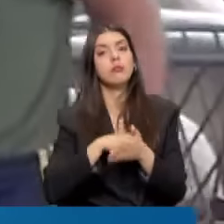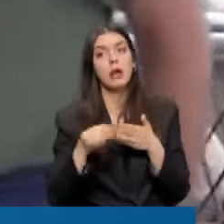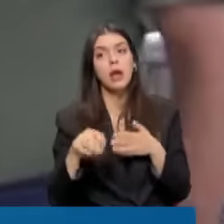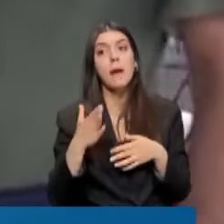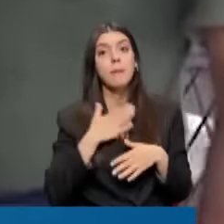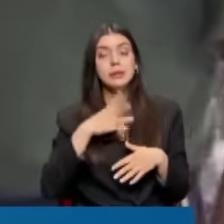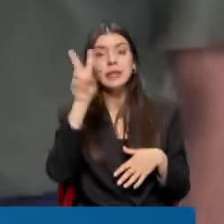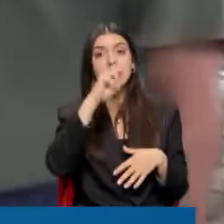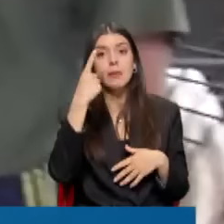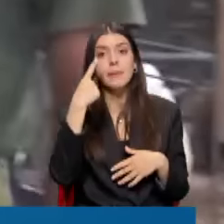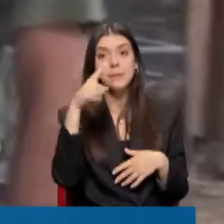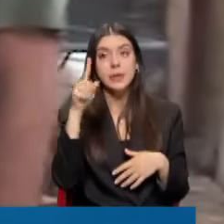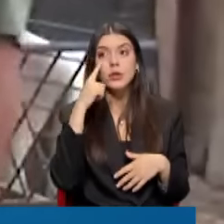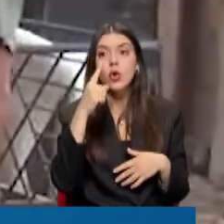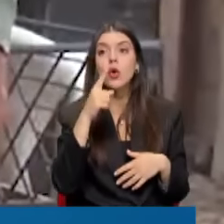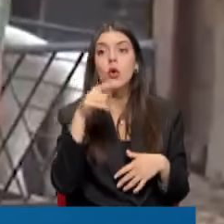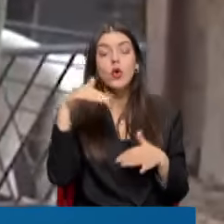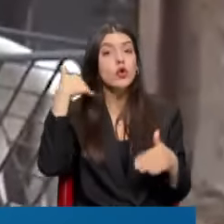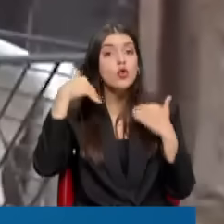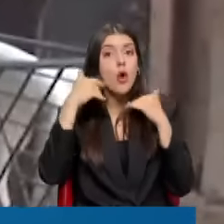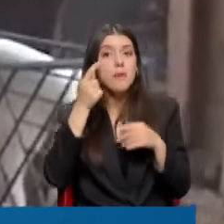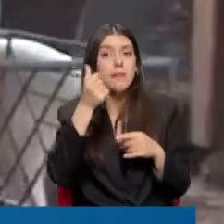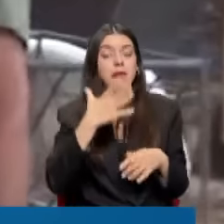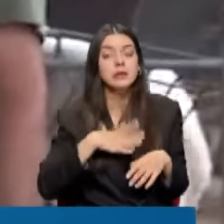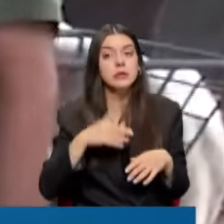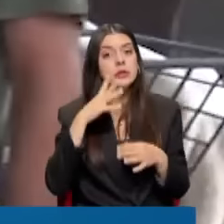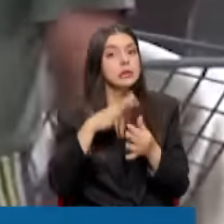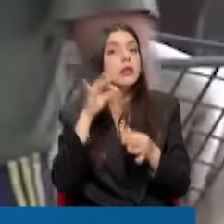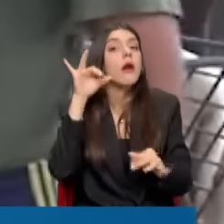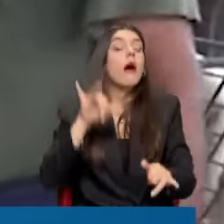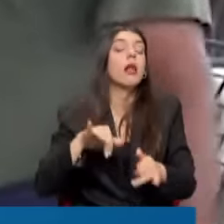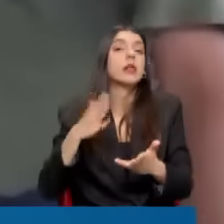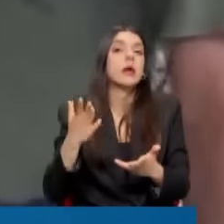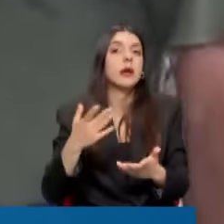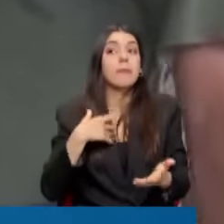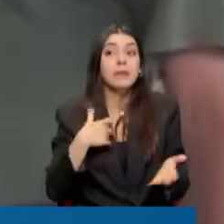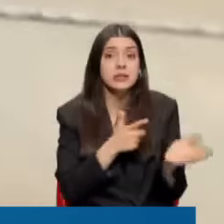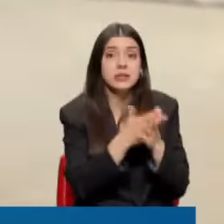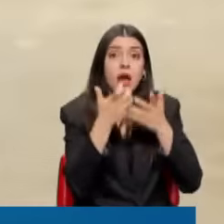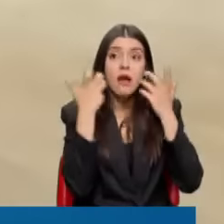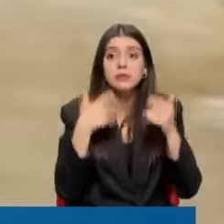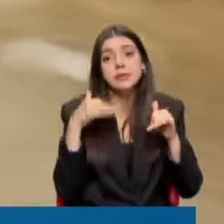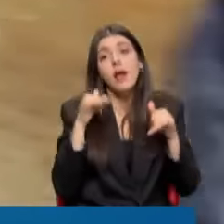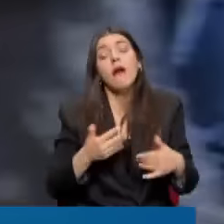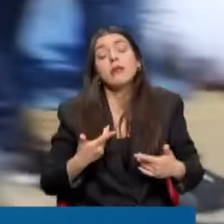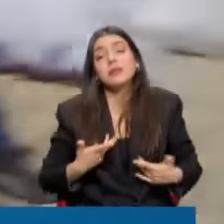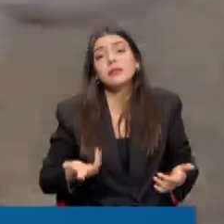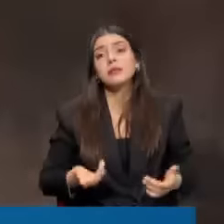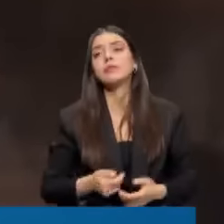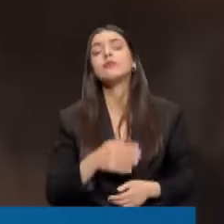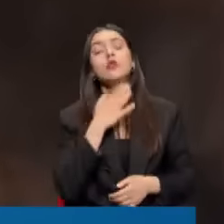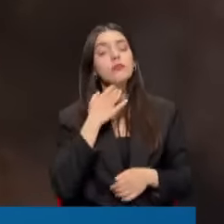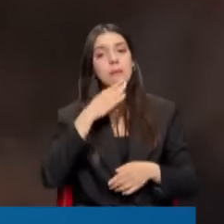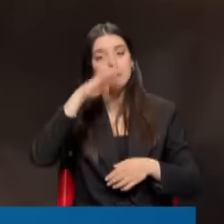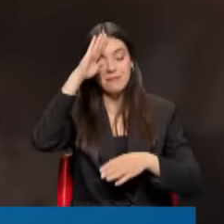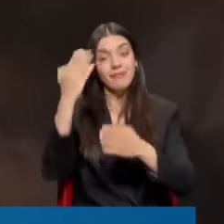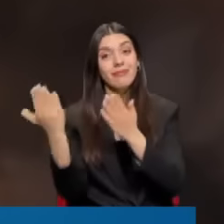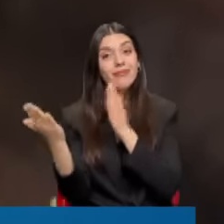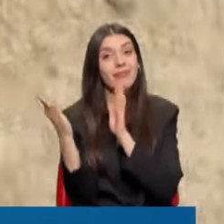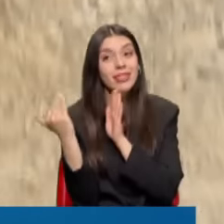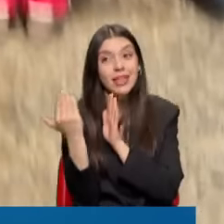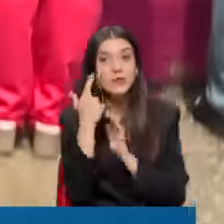de 20.000 koyun parası istiyoruz insanlar da haklı üretici olarak biz de Haklıyız Kurban Bayramı yaklaşırken besiciler